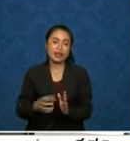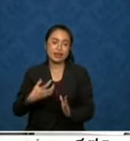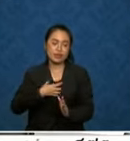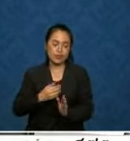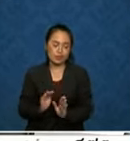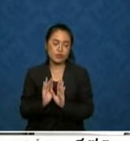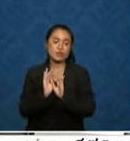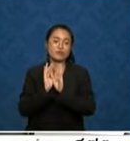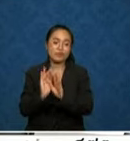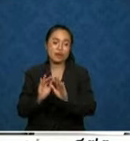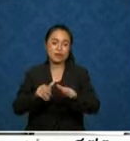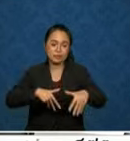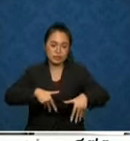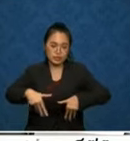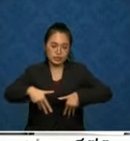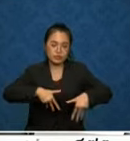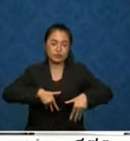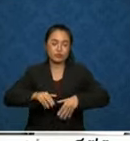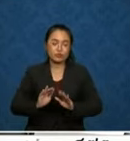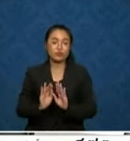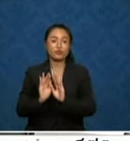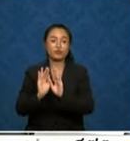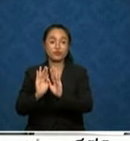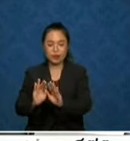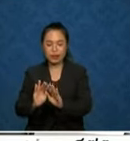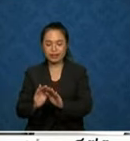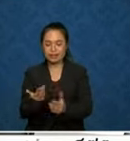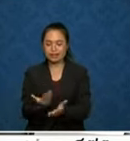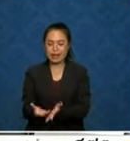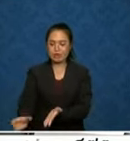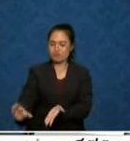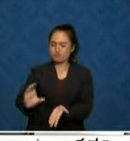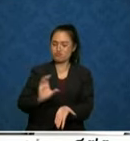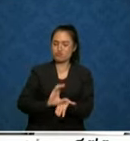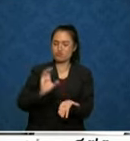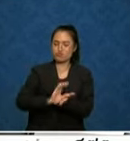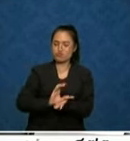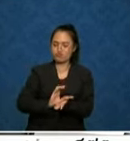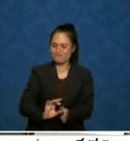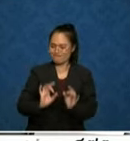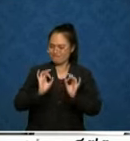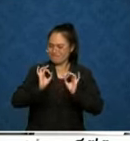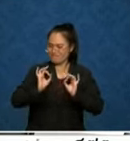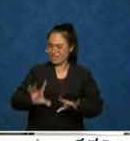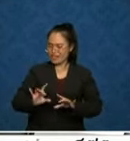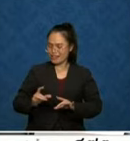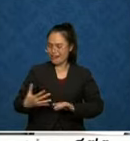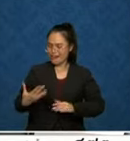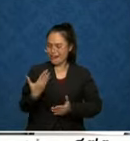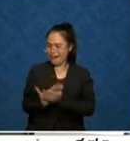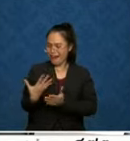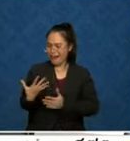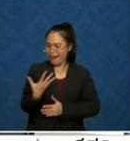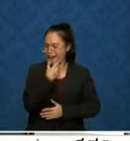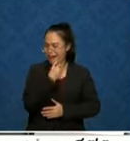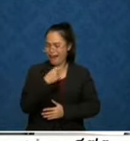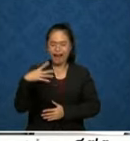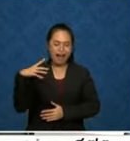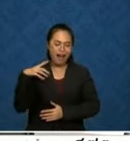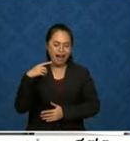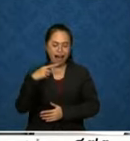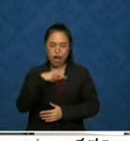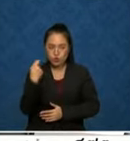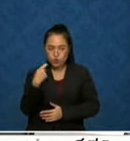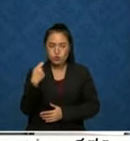ากไปยังพี่น้องประชาชนครับทุกการลงทุนมีความเสี่ยงทุกความฝันที่เราอยากจะได้